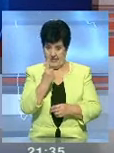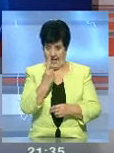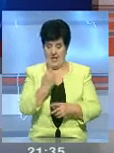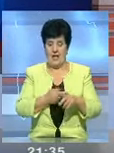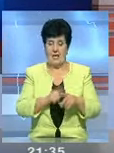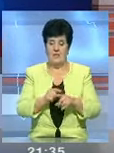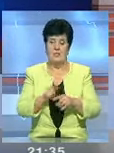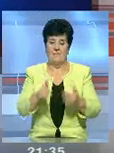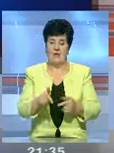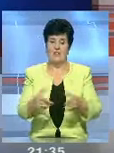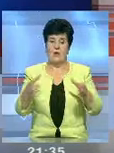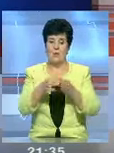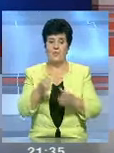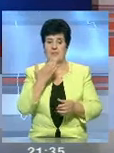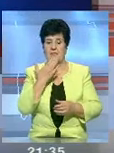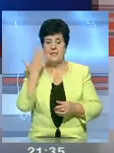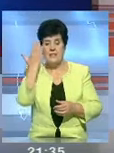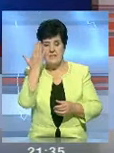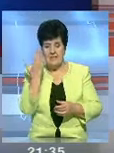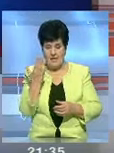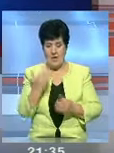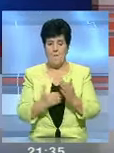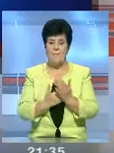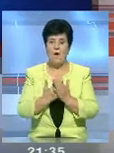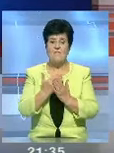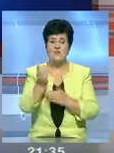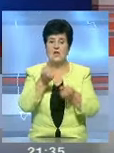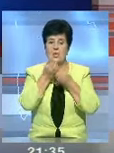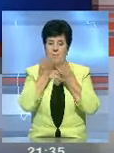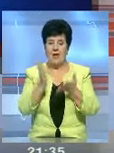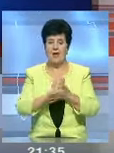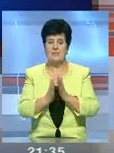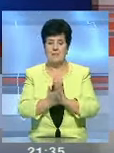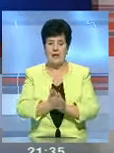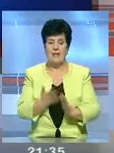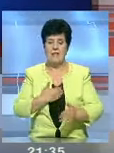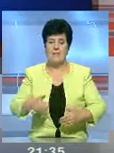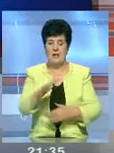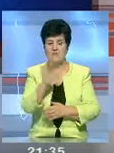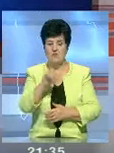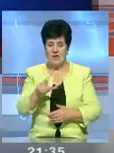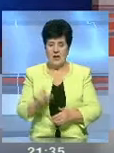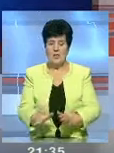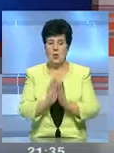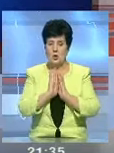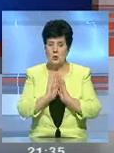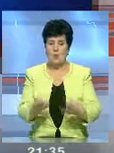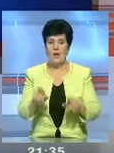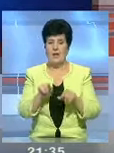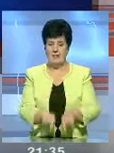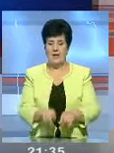с национальной идеей повышения благосостояния наших граждан. Только так мы